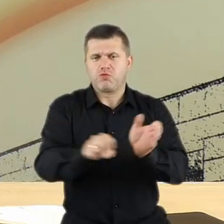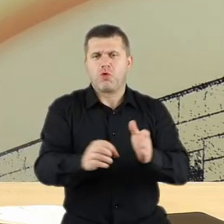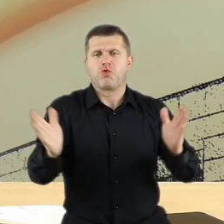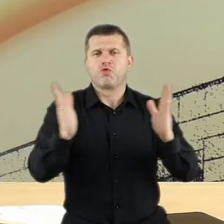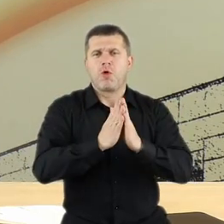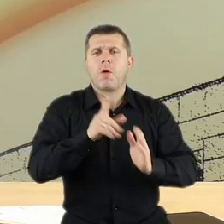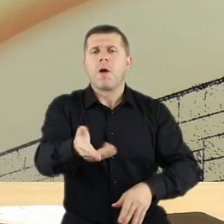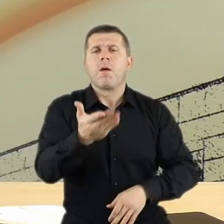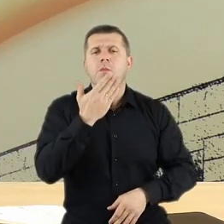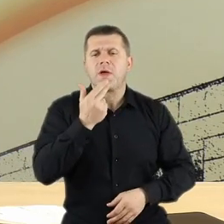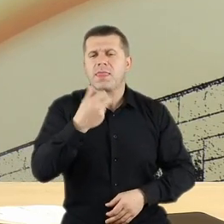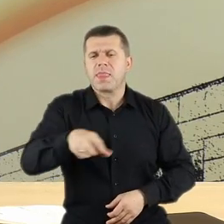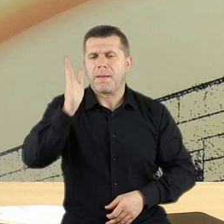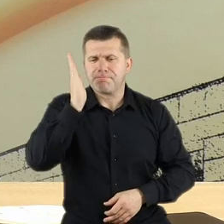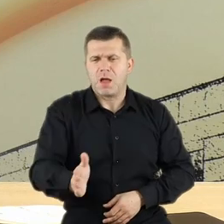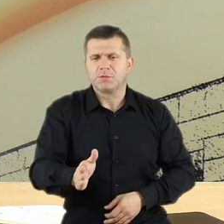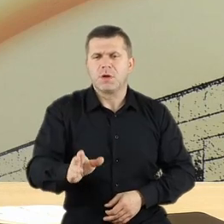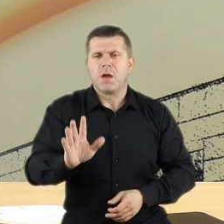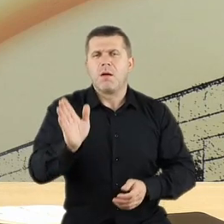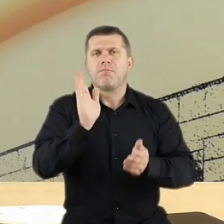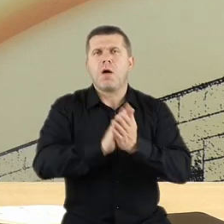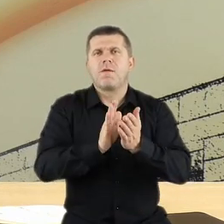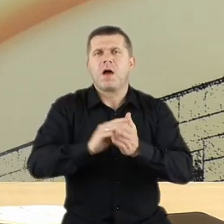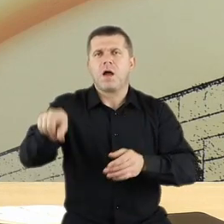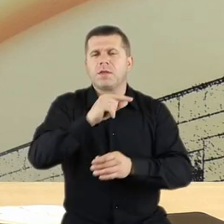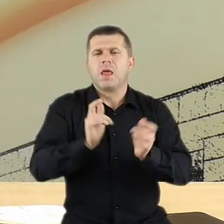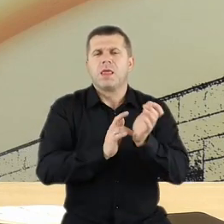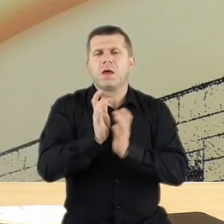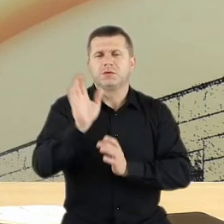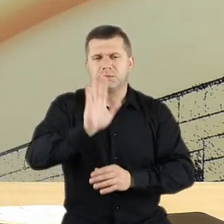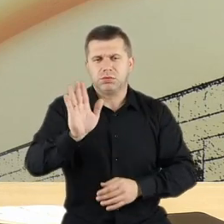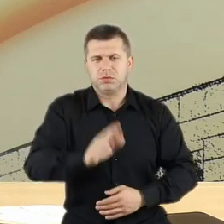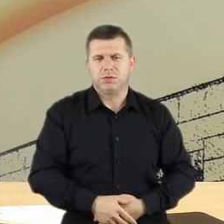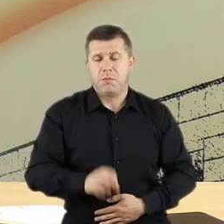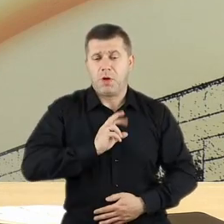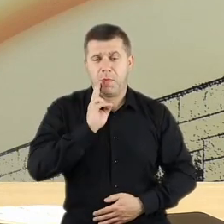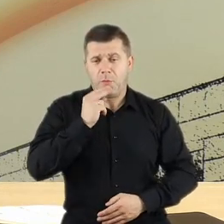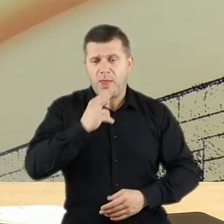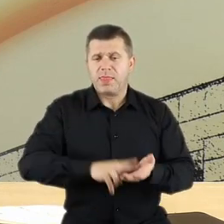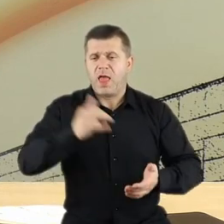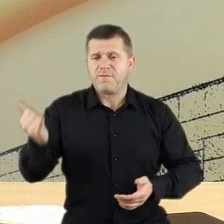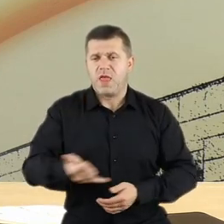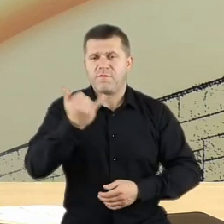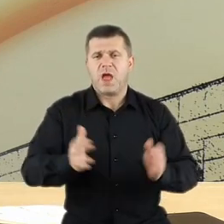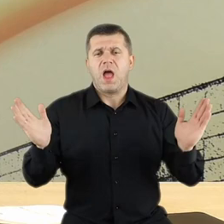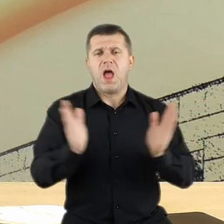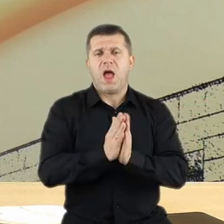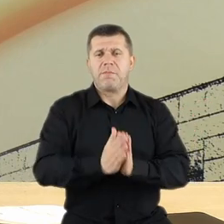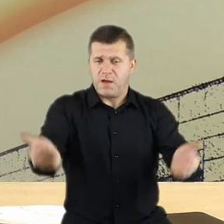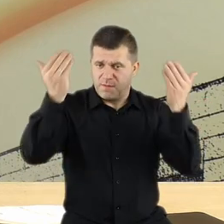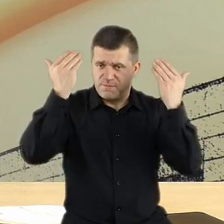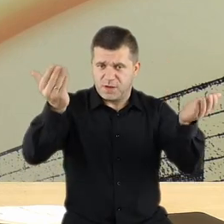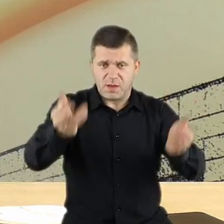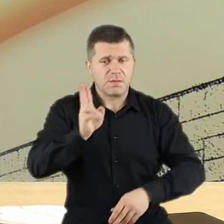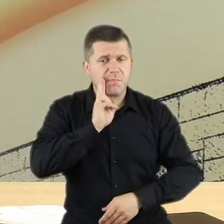to mówiła Niech będzie pochwalony Jezus Chrystus na co moja mama odpowiadała na wieki wieków amen witojcie